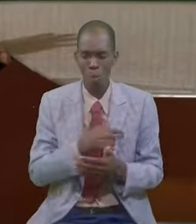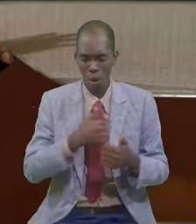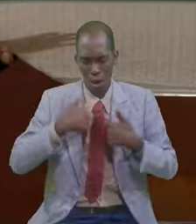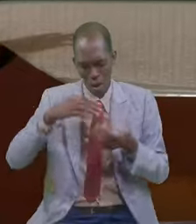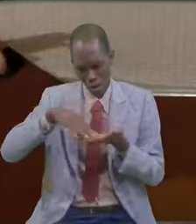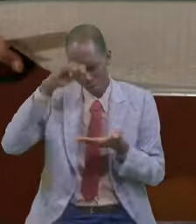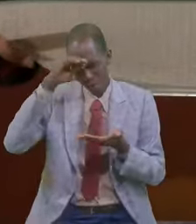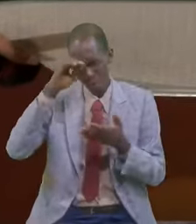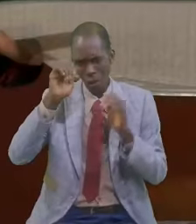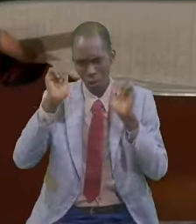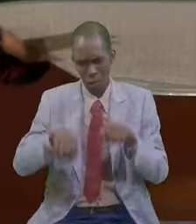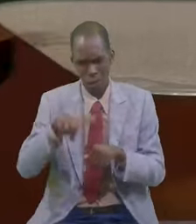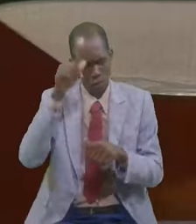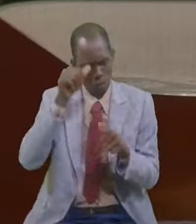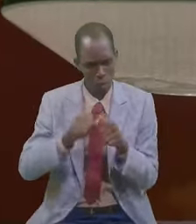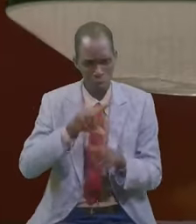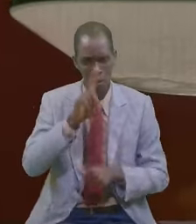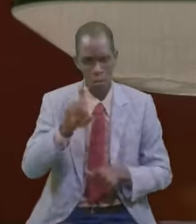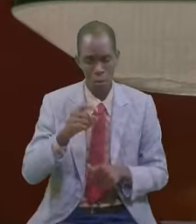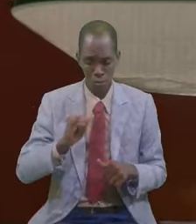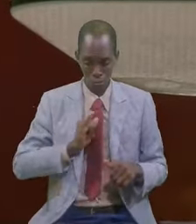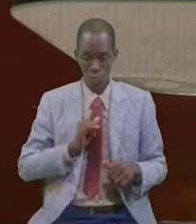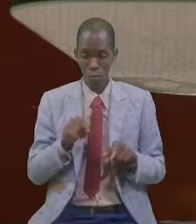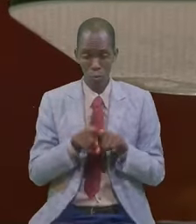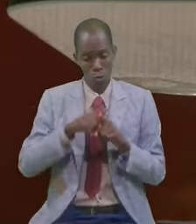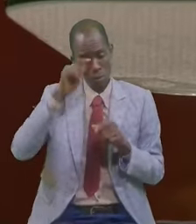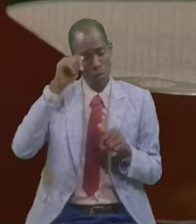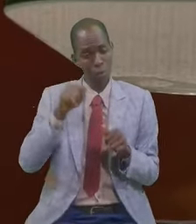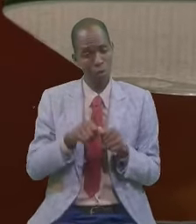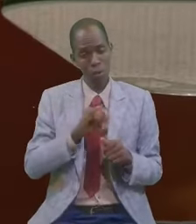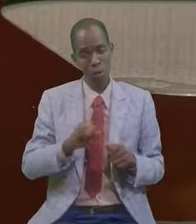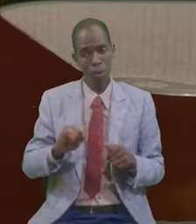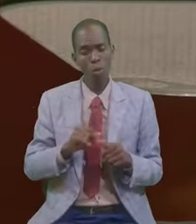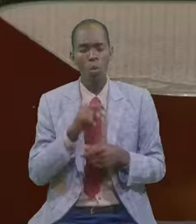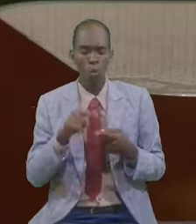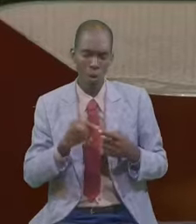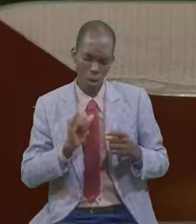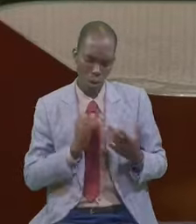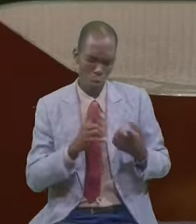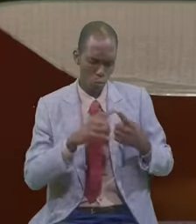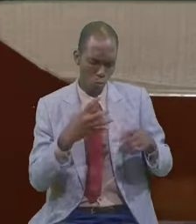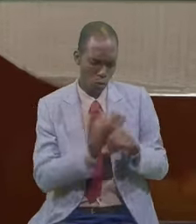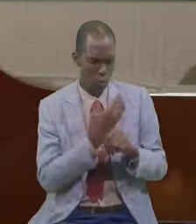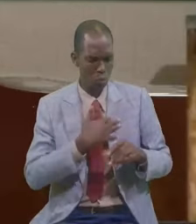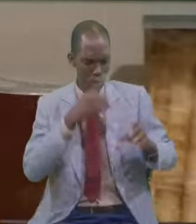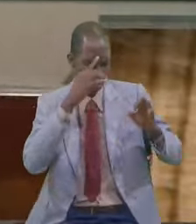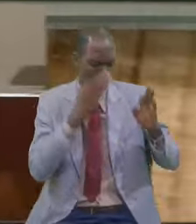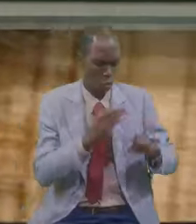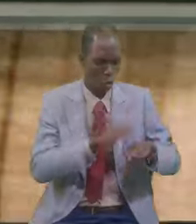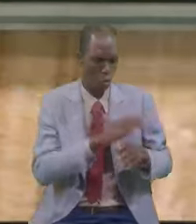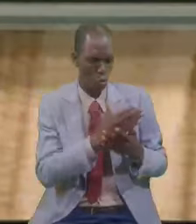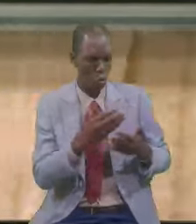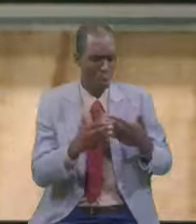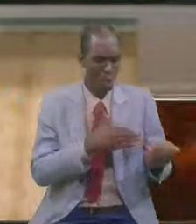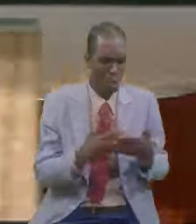cela? Est-ce que je me rappelle cela? Est-ce que je prends cela à cœur quand je planifie quelque chose? Quand je veux prendre une